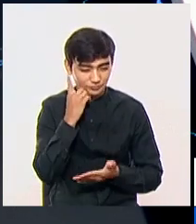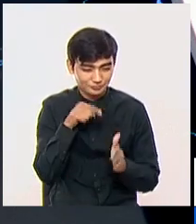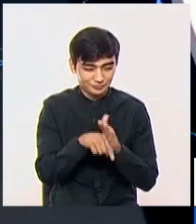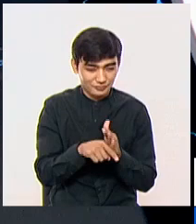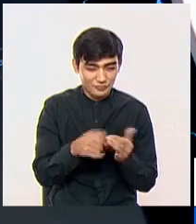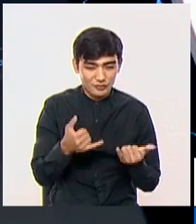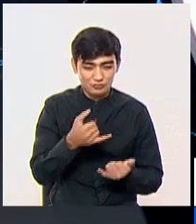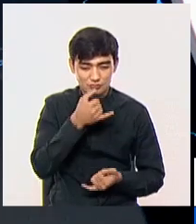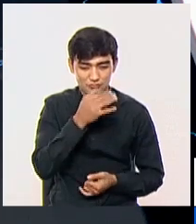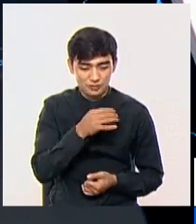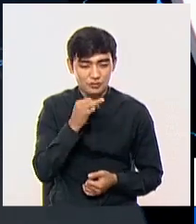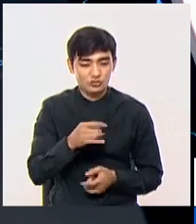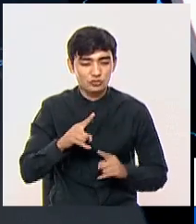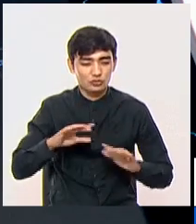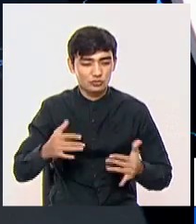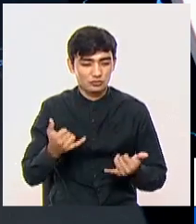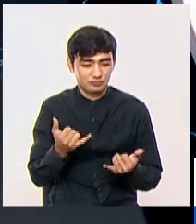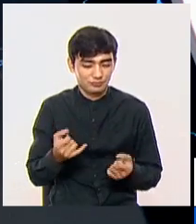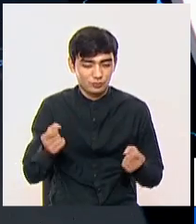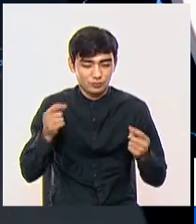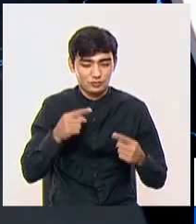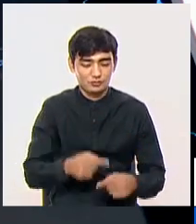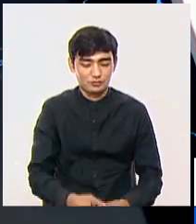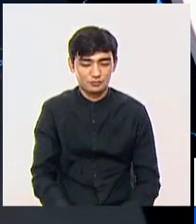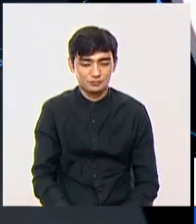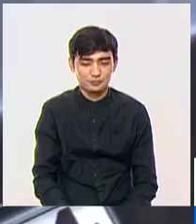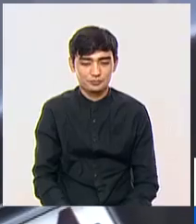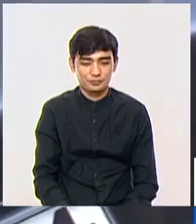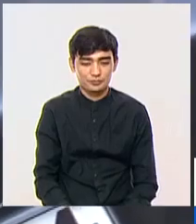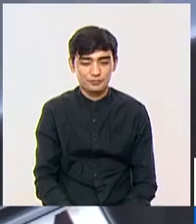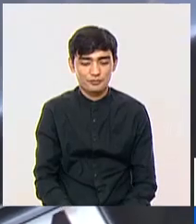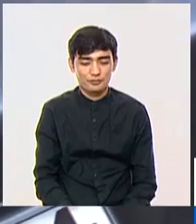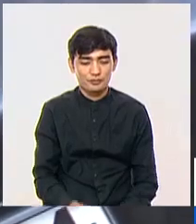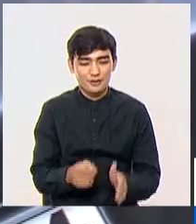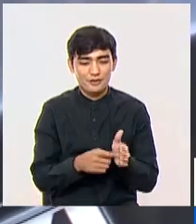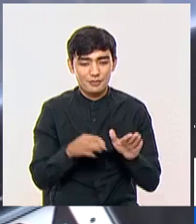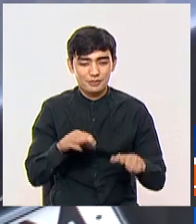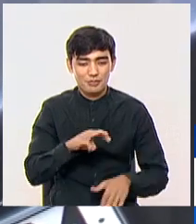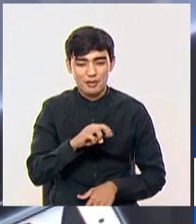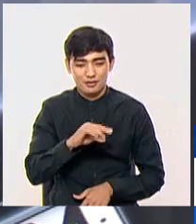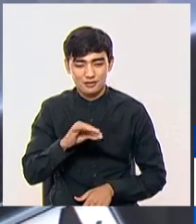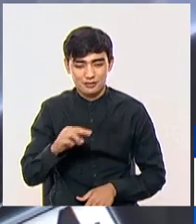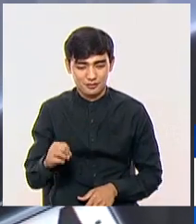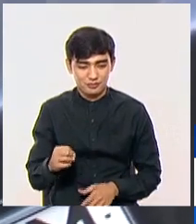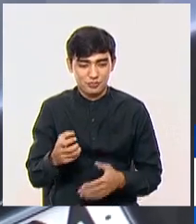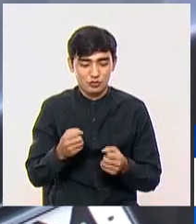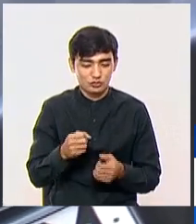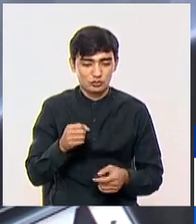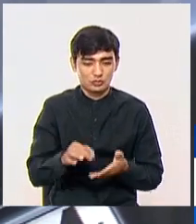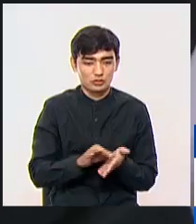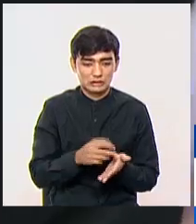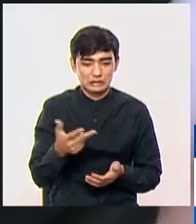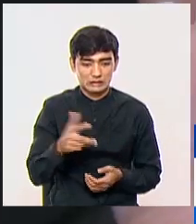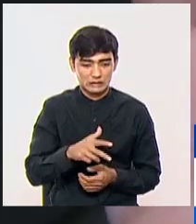теперь невозможно. Что произошло, выясняла Людмила Батюшкина. Карагандинка Мадина Албакирова получила сразу 3 штрафа